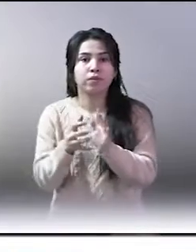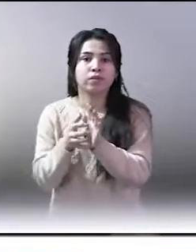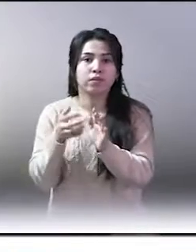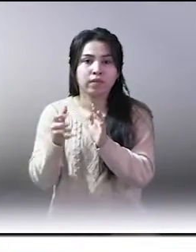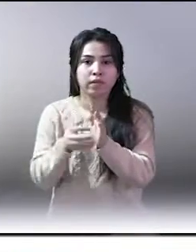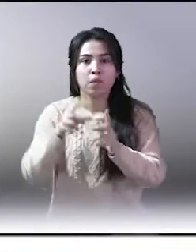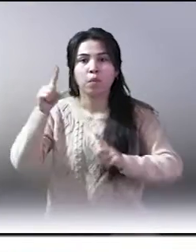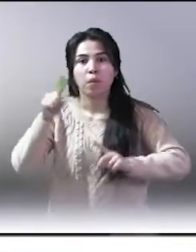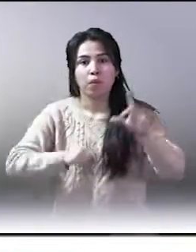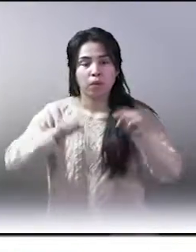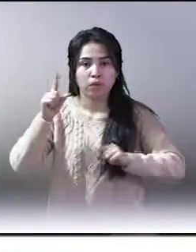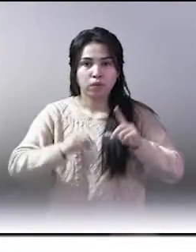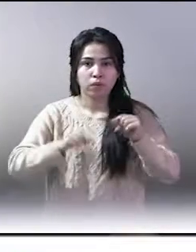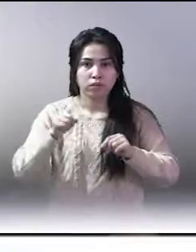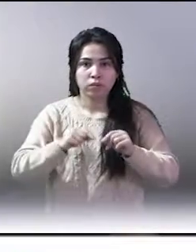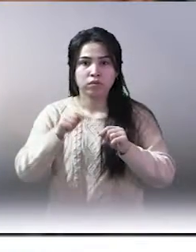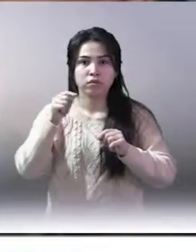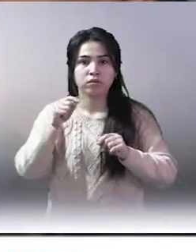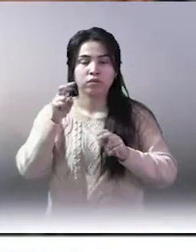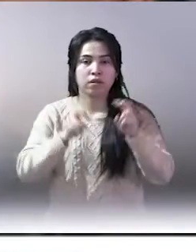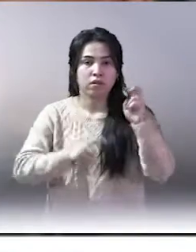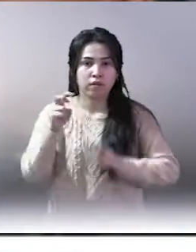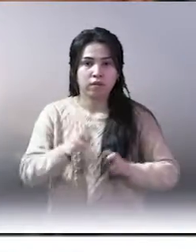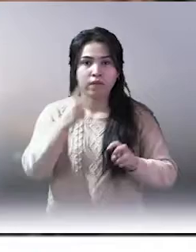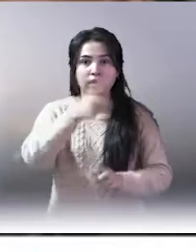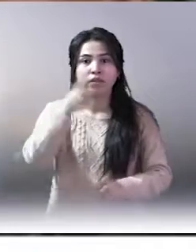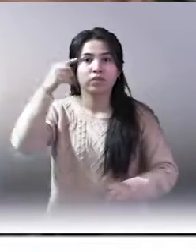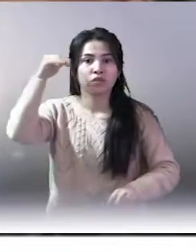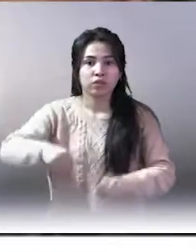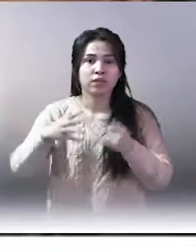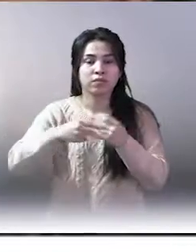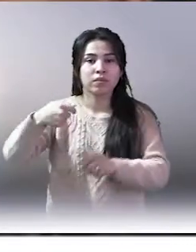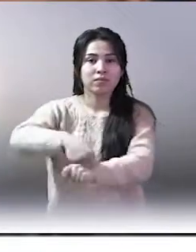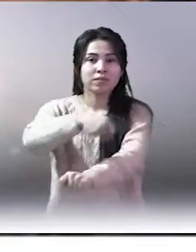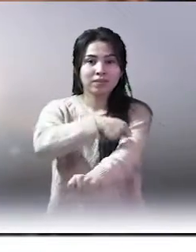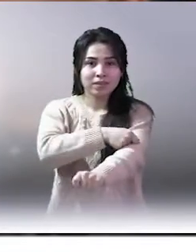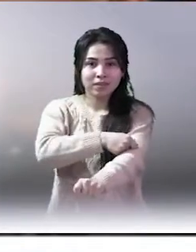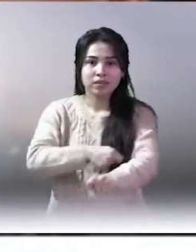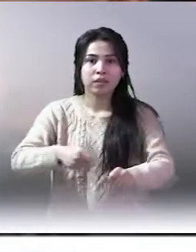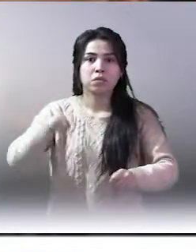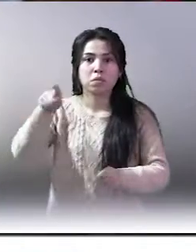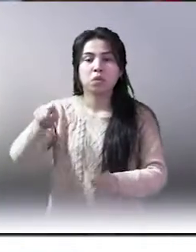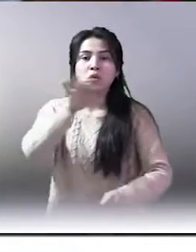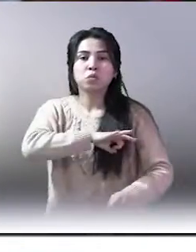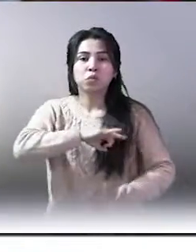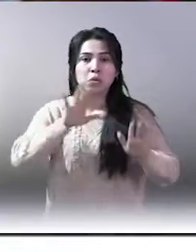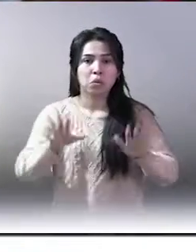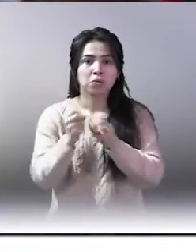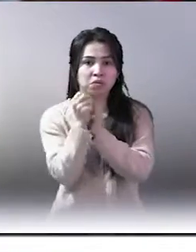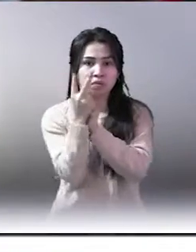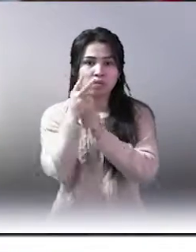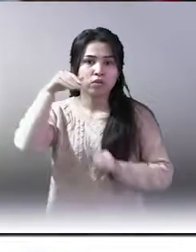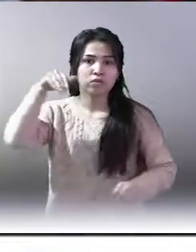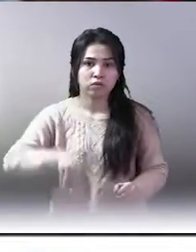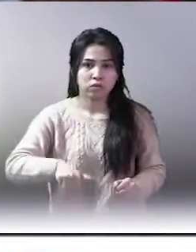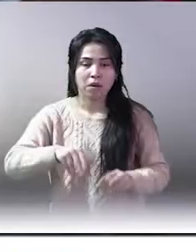отсутствуют молочные кооперативы. Из 21 тысячи гектаров посевных земель Таласского района орошаемые только 12 тысяч